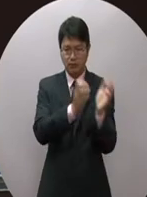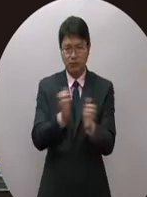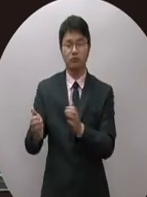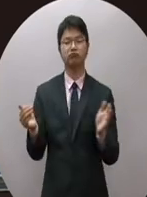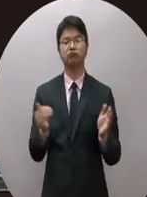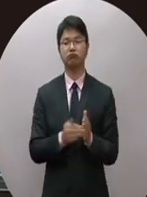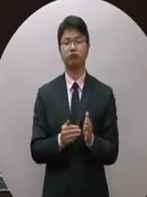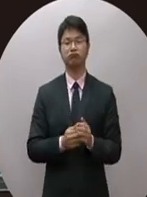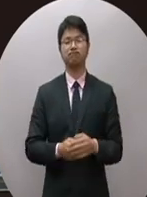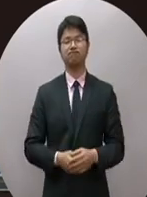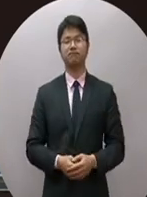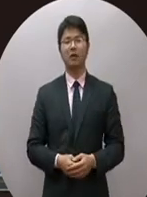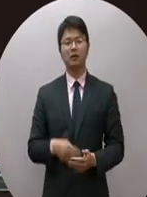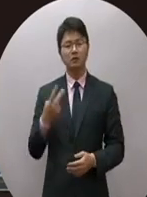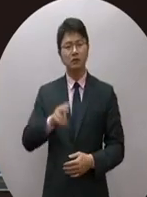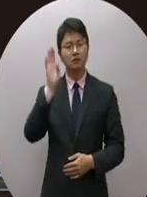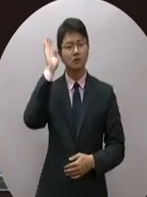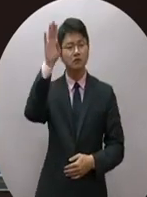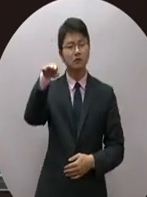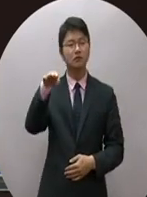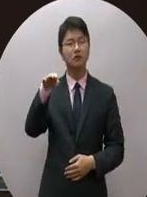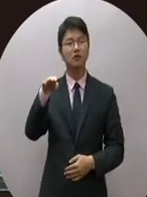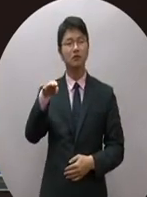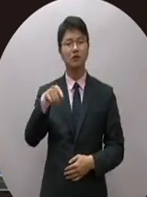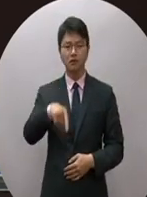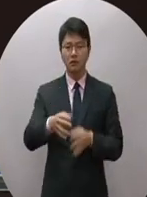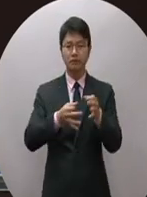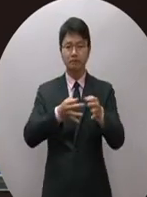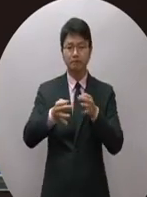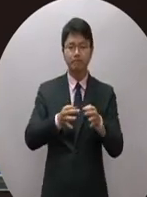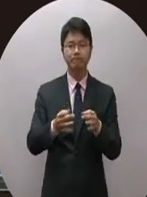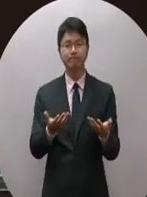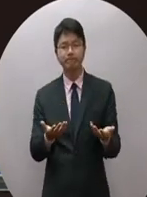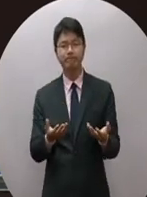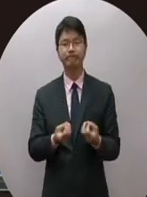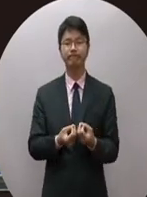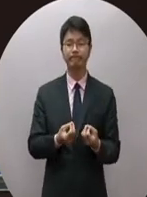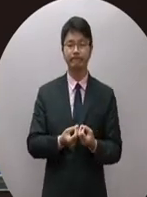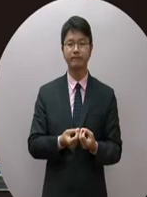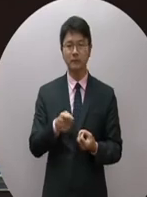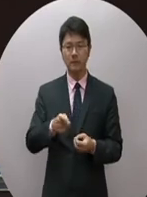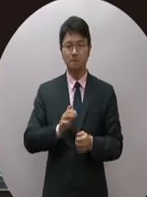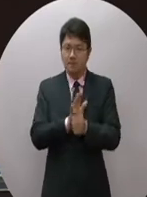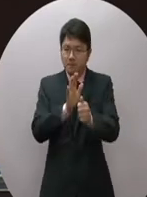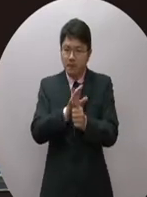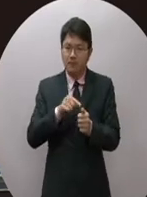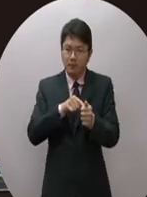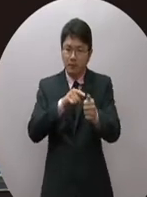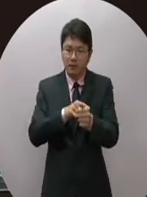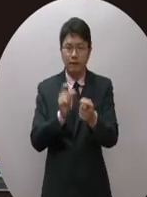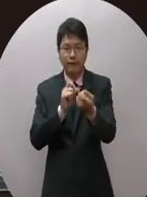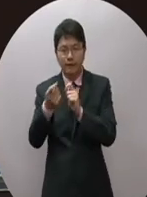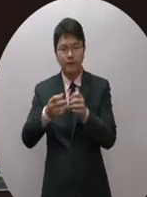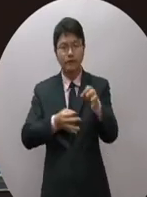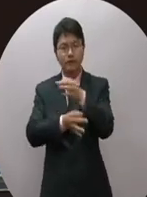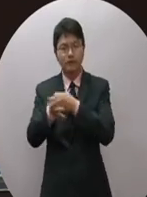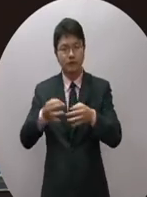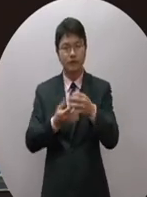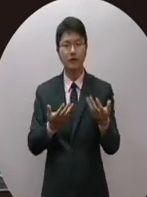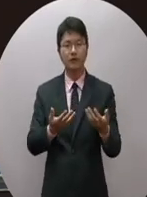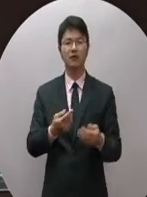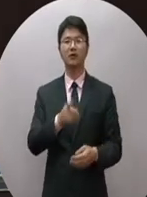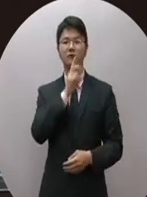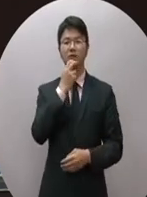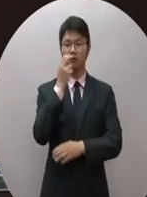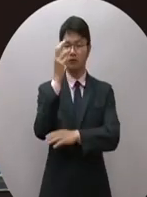最重要的是，往后如何营运、如何带动，我们都需要中央